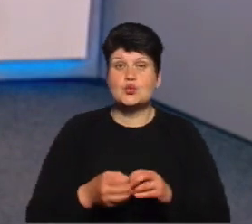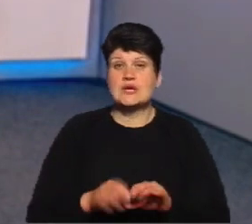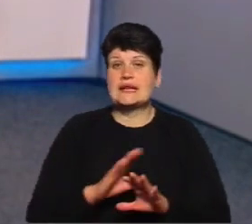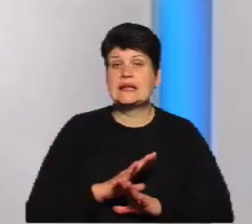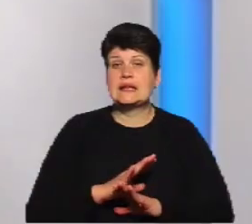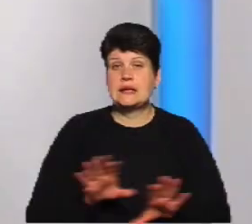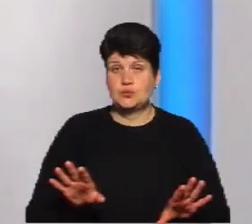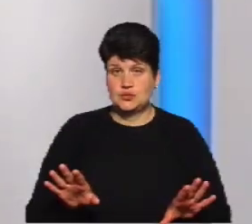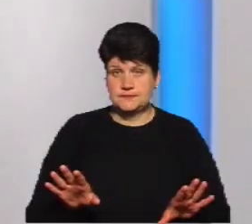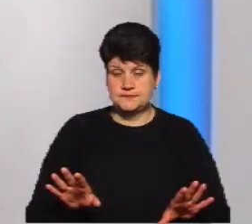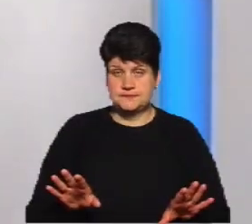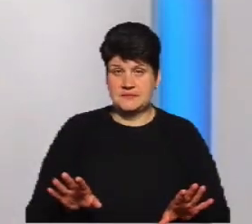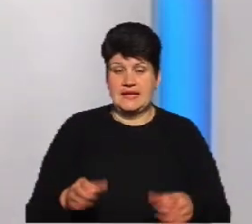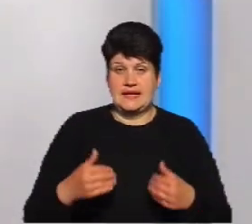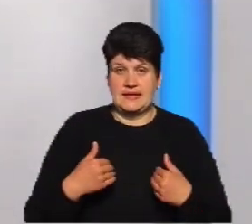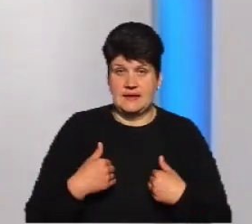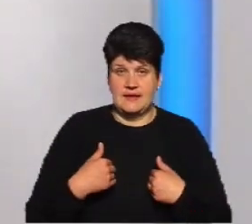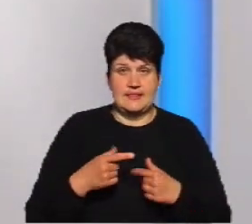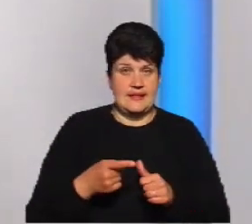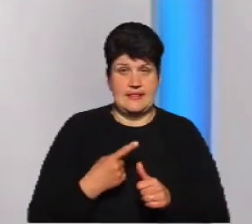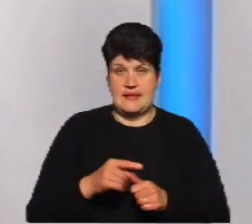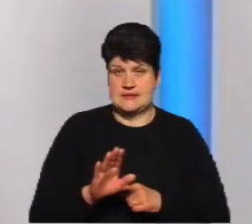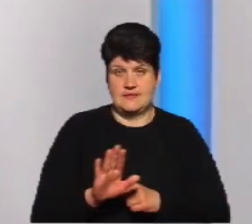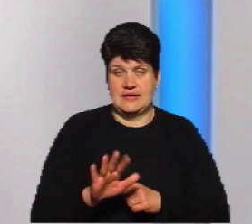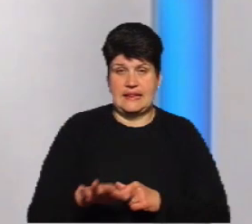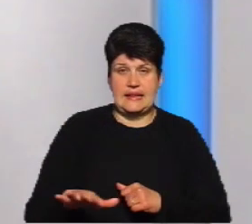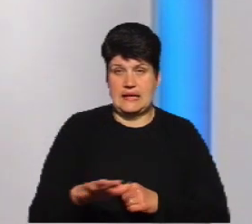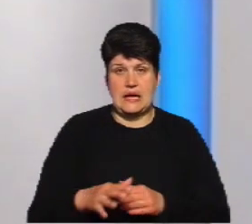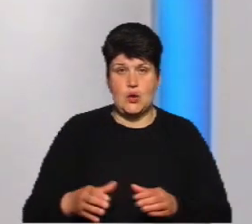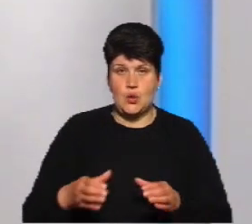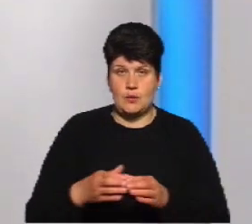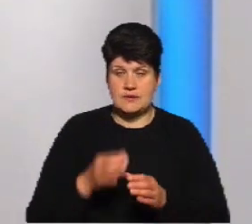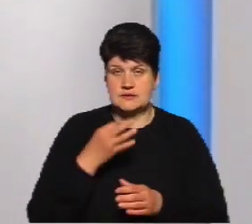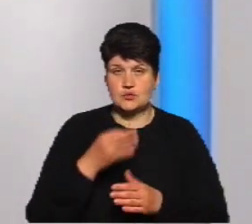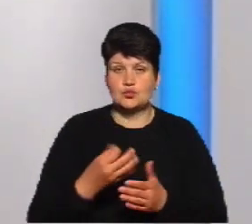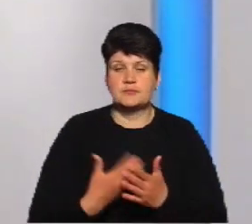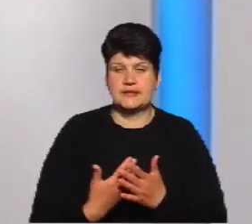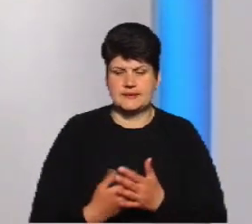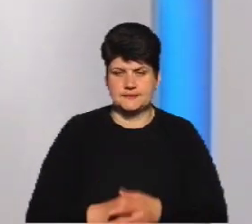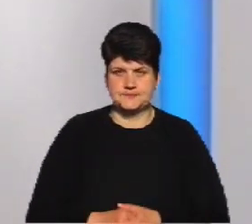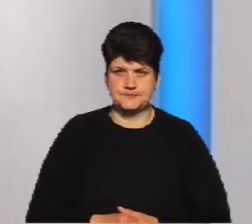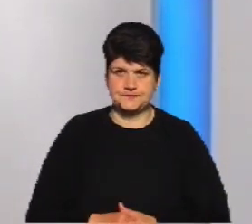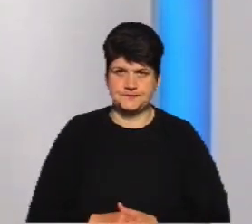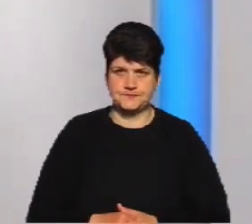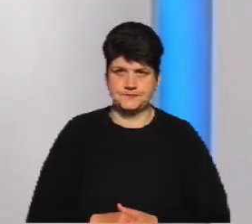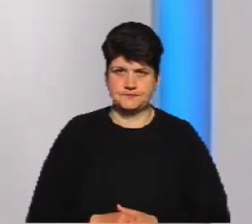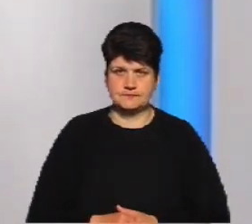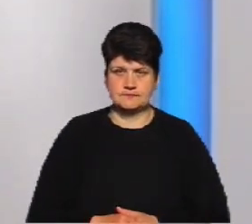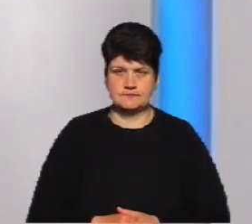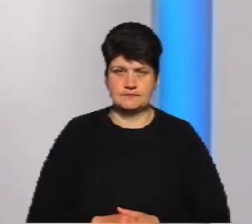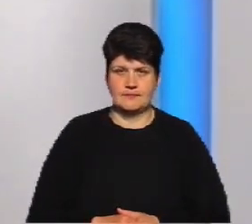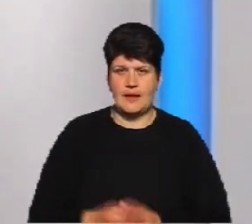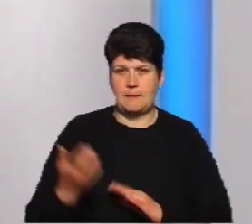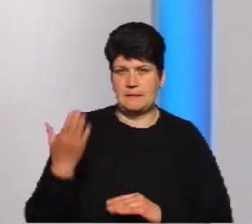от я, не називаючи територіальної громади, приведу вам приклад. Буквально минулого